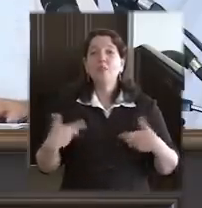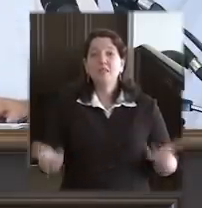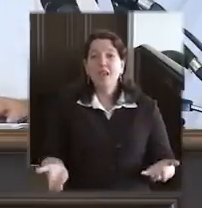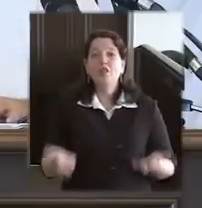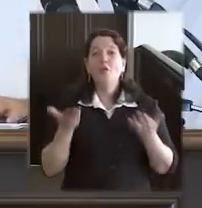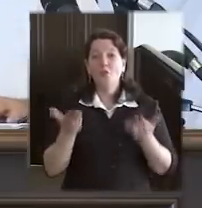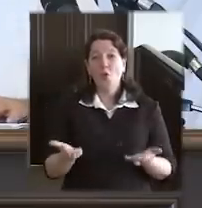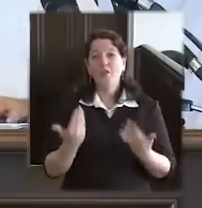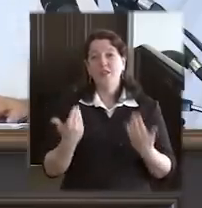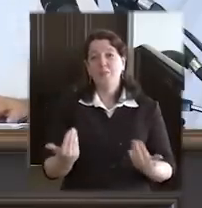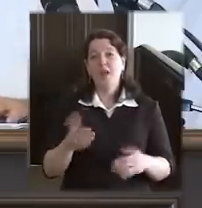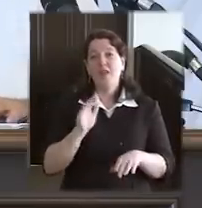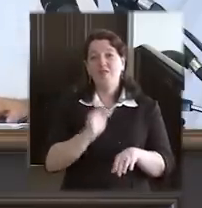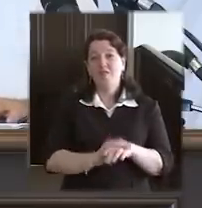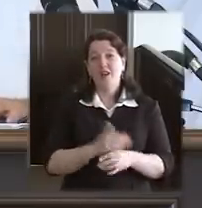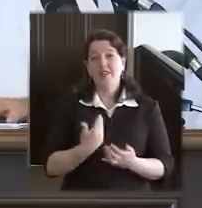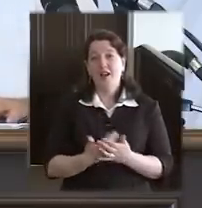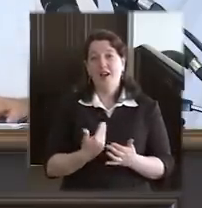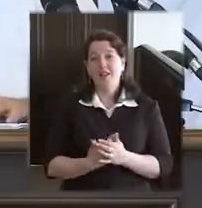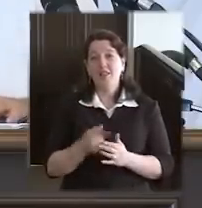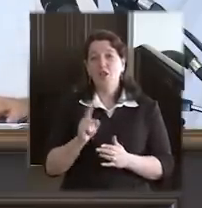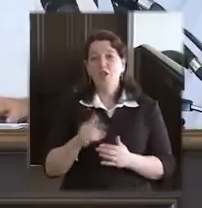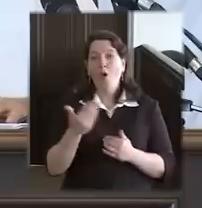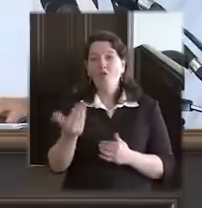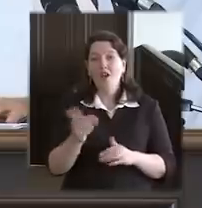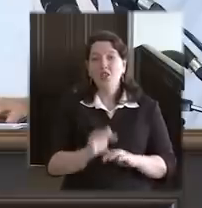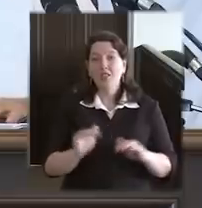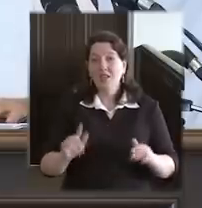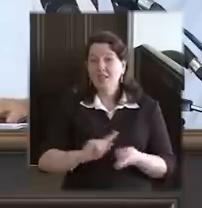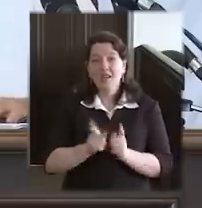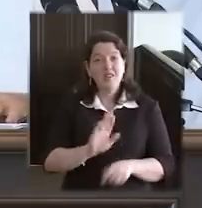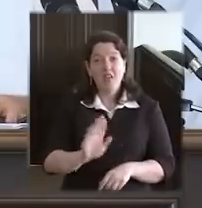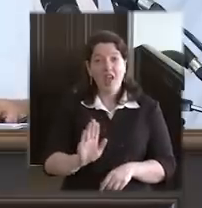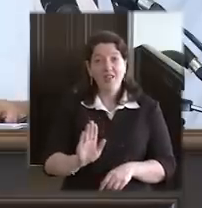Никак. Ну вот вам теперь знаете, что ваши дети – детеныши, а не дети.